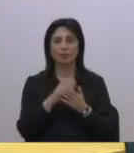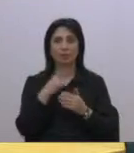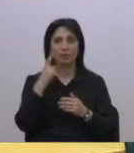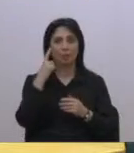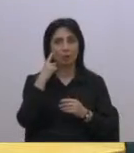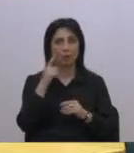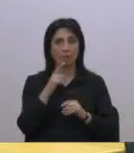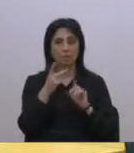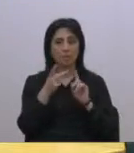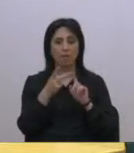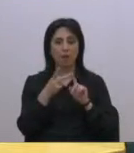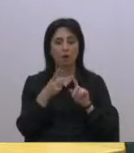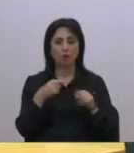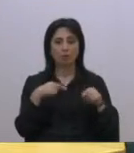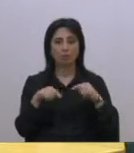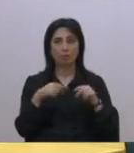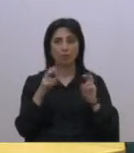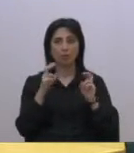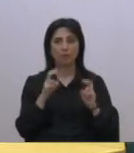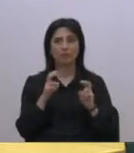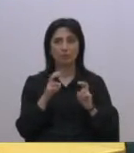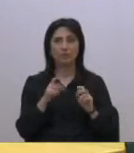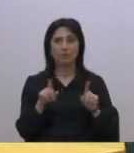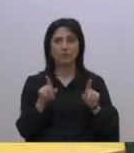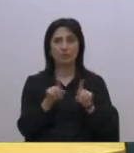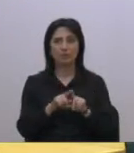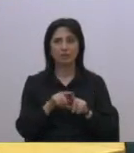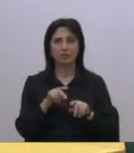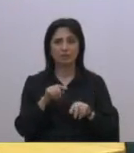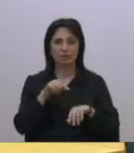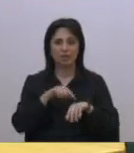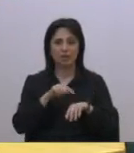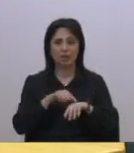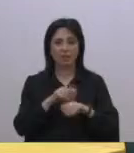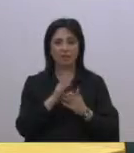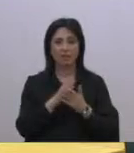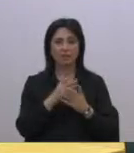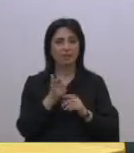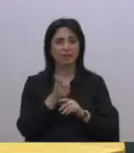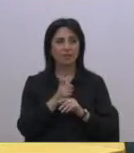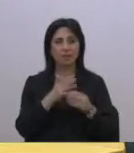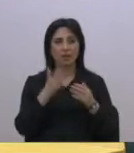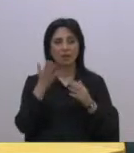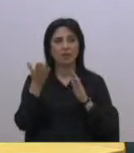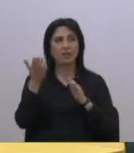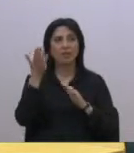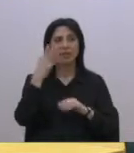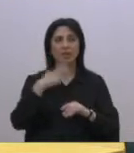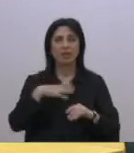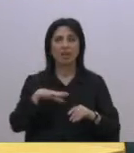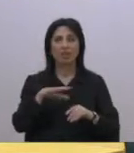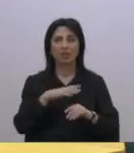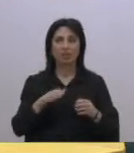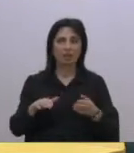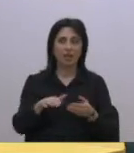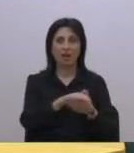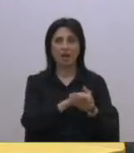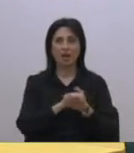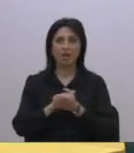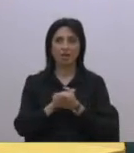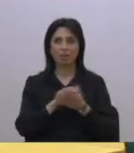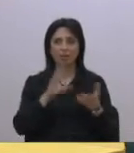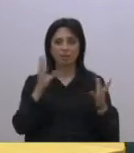აი მეორედ ფეხბურთმა ისეთი განცდა გაგვიჩინა, რომელიც აი ძალიან დიდი ხანია ქვეყანაში ამ ერთიანობის და